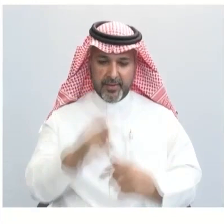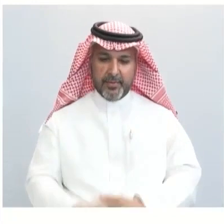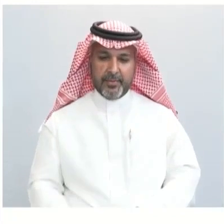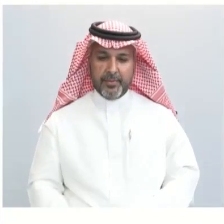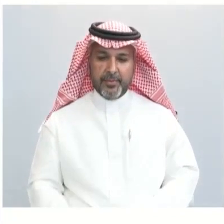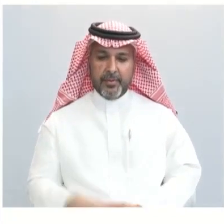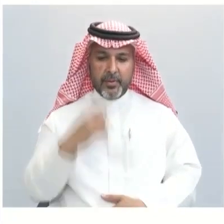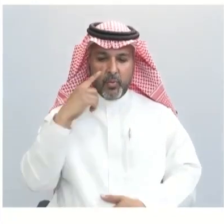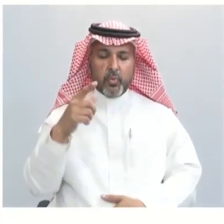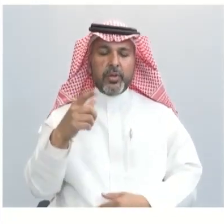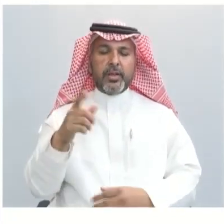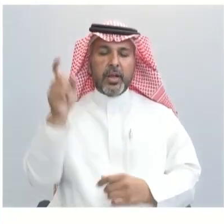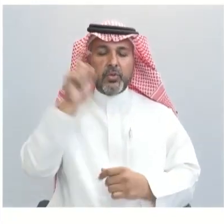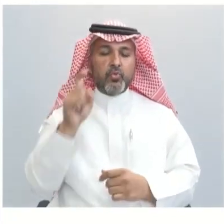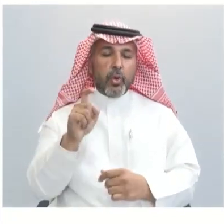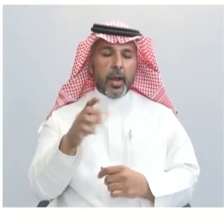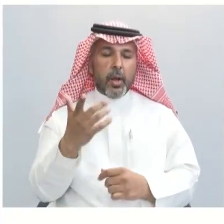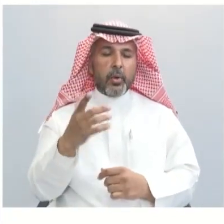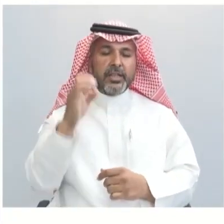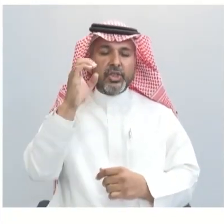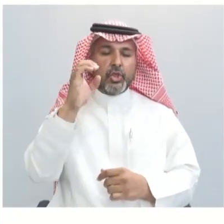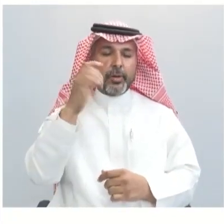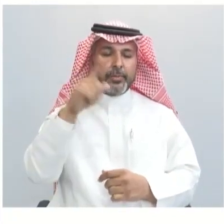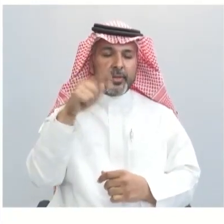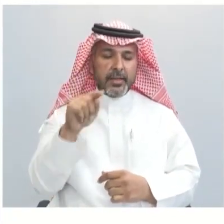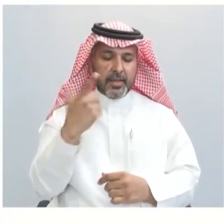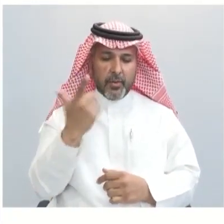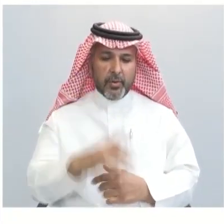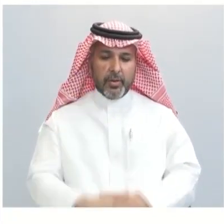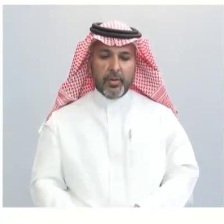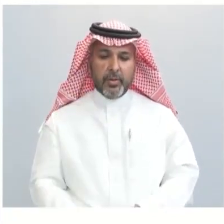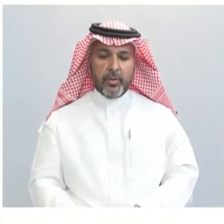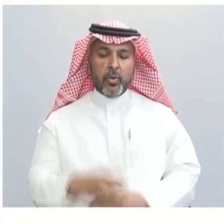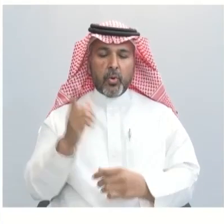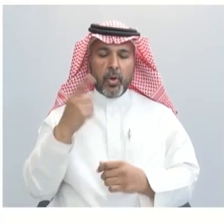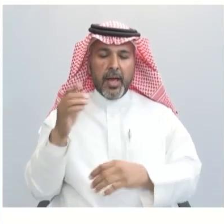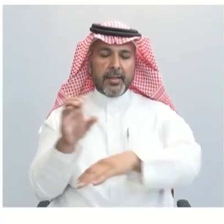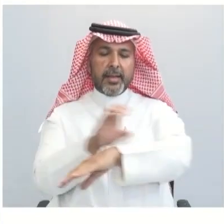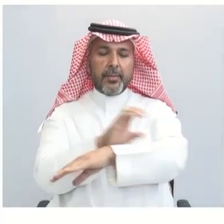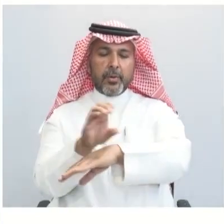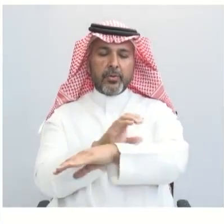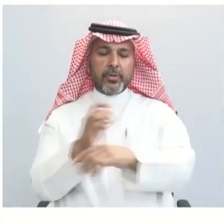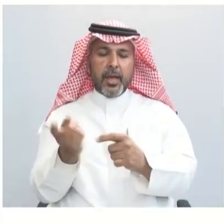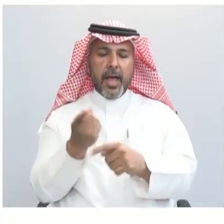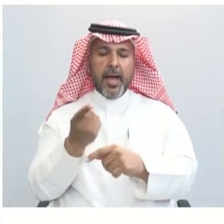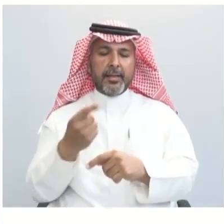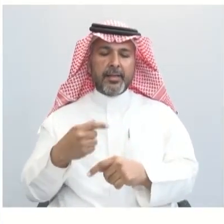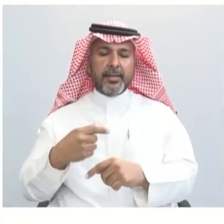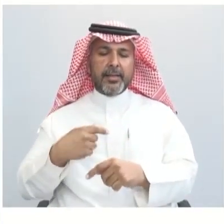نشاط، اختر الإجابة الصحيحة. يمكنك من خلال البريد الإلكتروني الخاص بالمعاملات استخدام المنصة